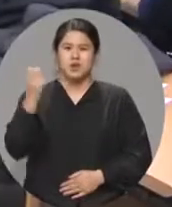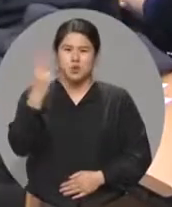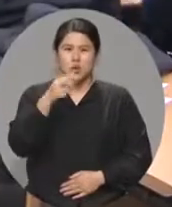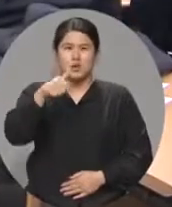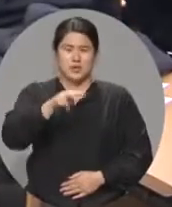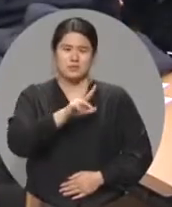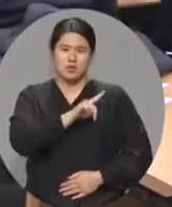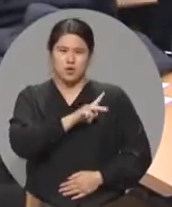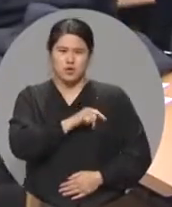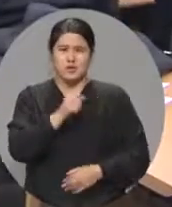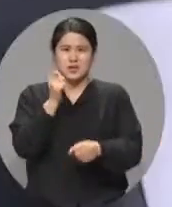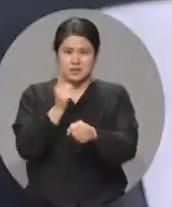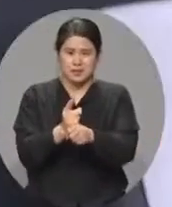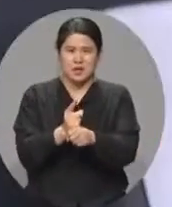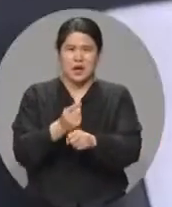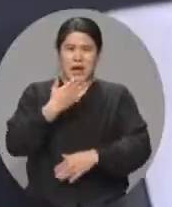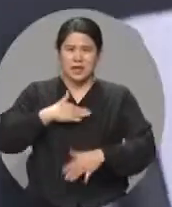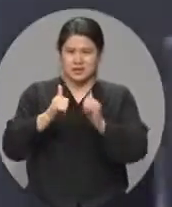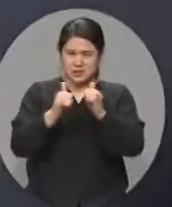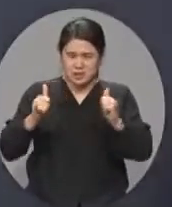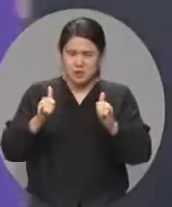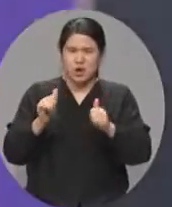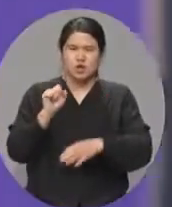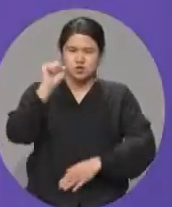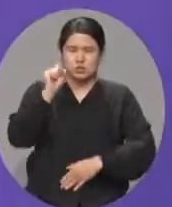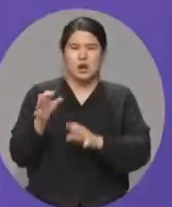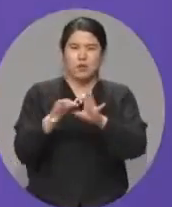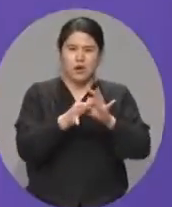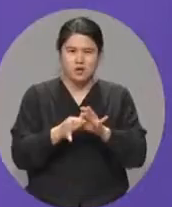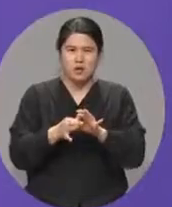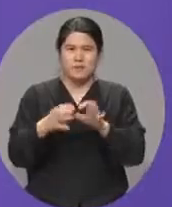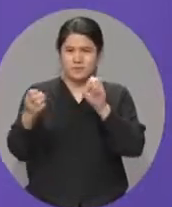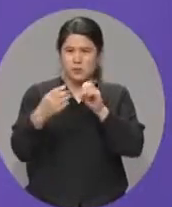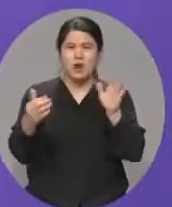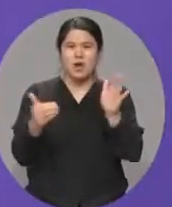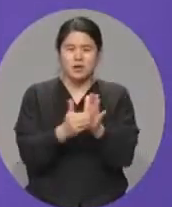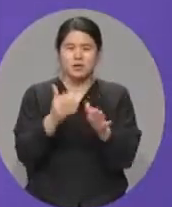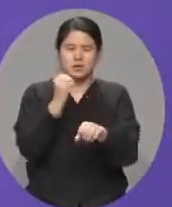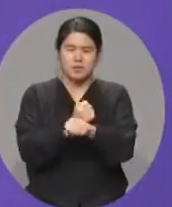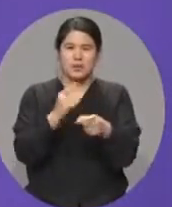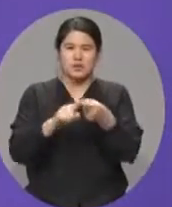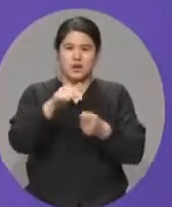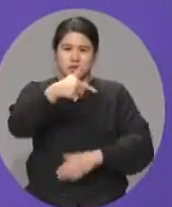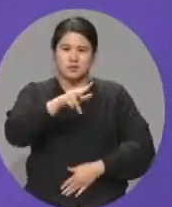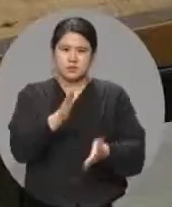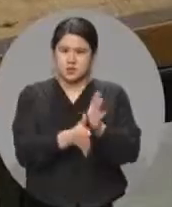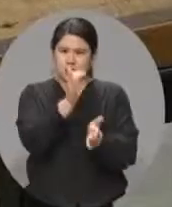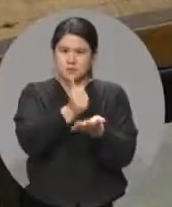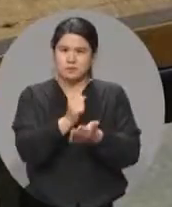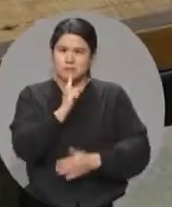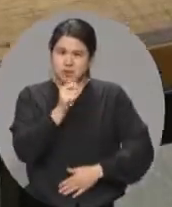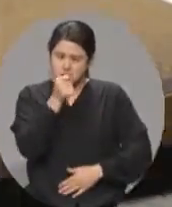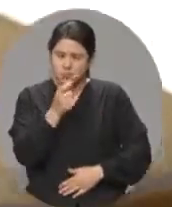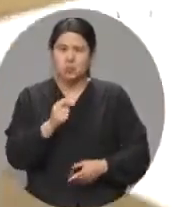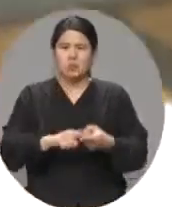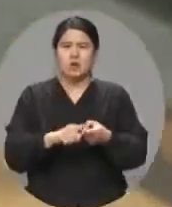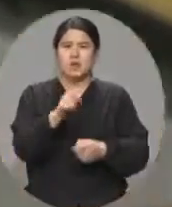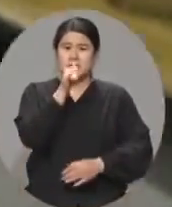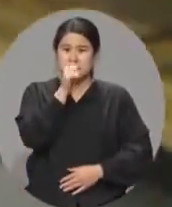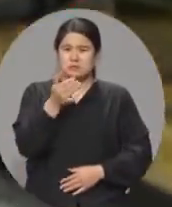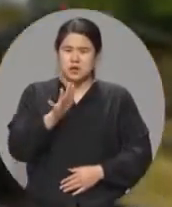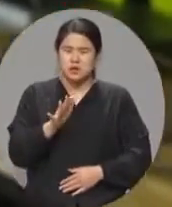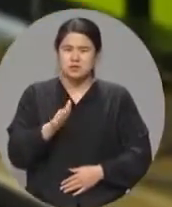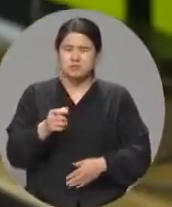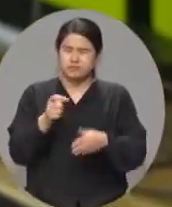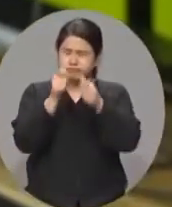김 의원이 이미 지인들과 출마에 관한 교감을 마쳤다고 말하면서 김 시장까지 거론하자 언급은 있었지만